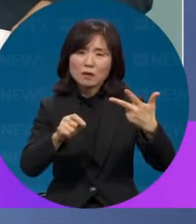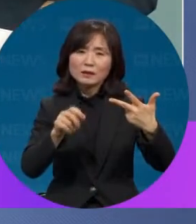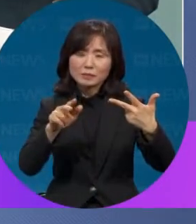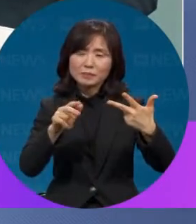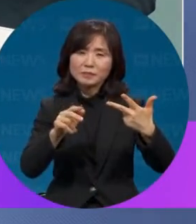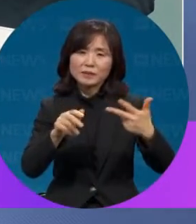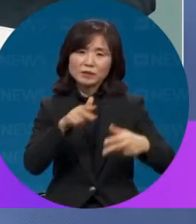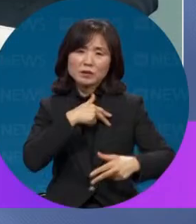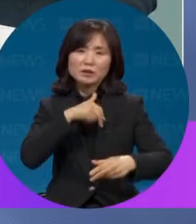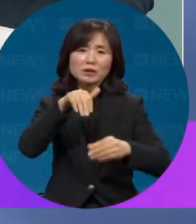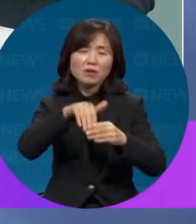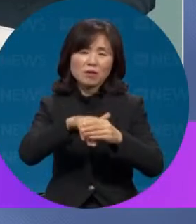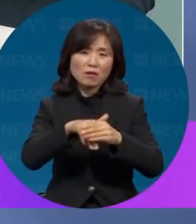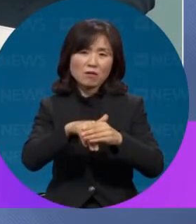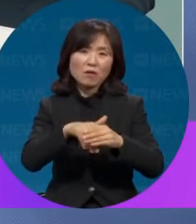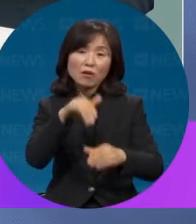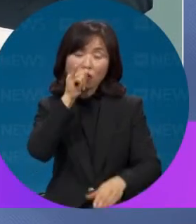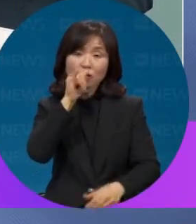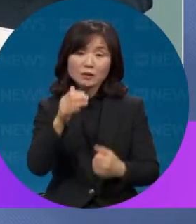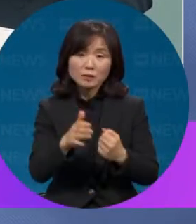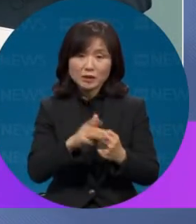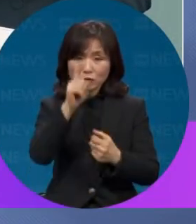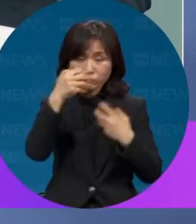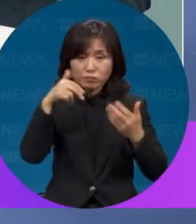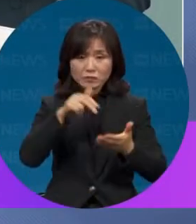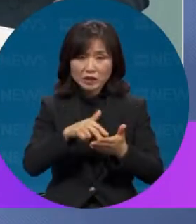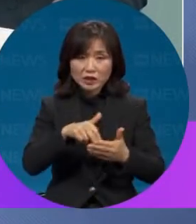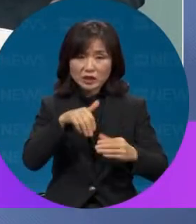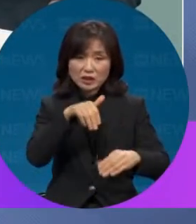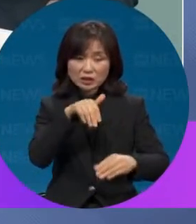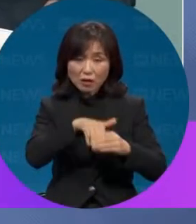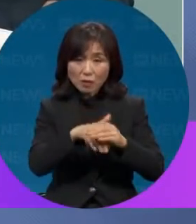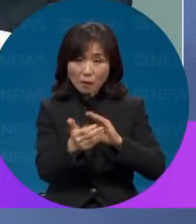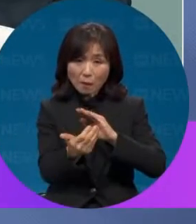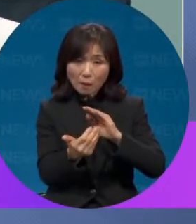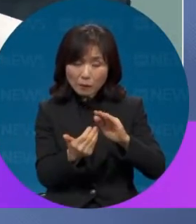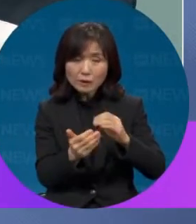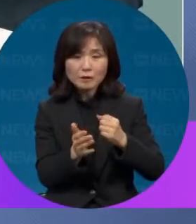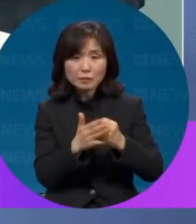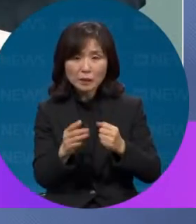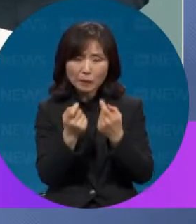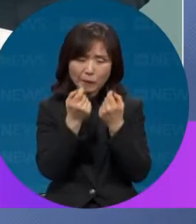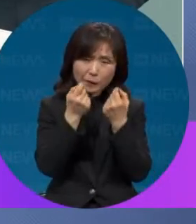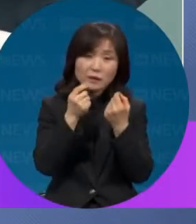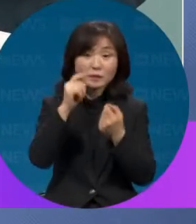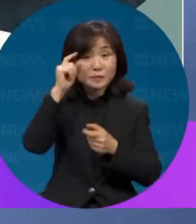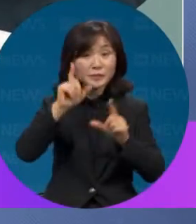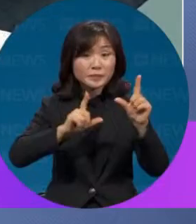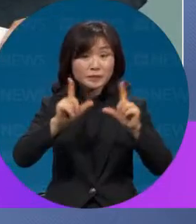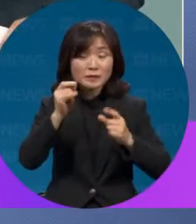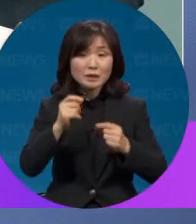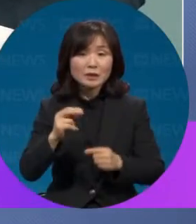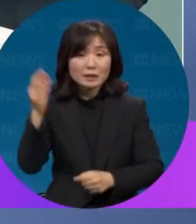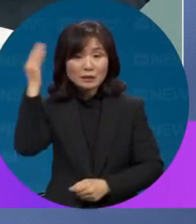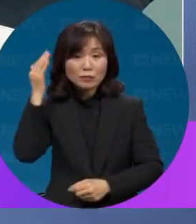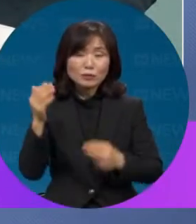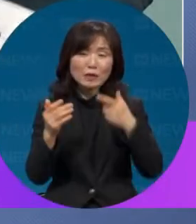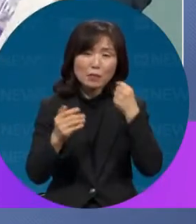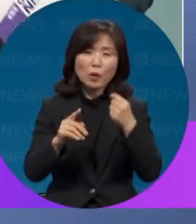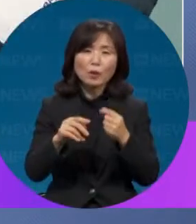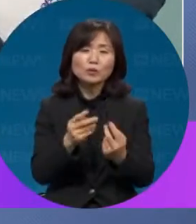상황이죠 정부 입장에서는 이 선거를 앞두고 여론의 의식할 수 밖에 없는 상황입니다 양국의 대립이 이어지는 가운데